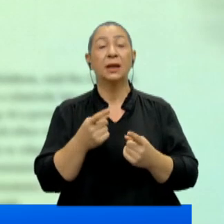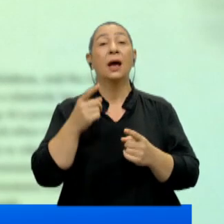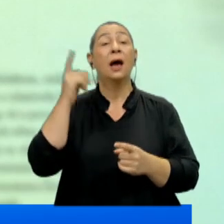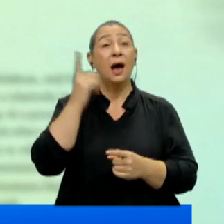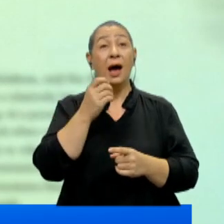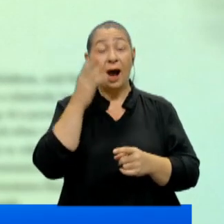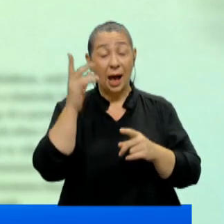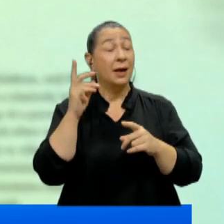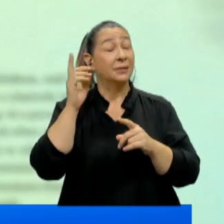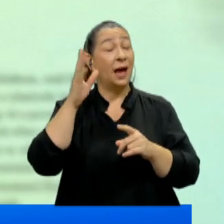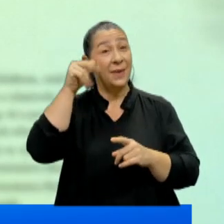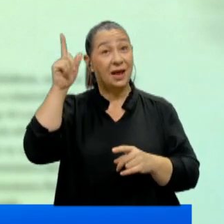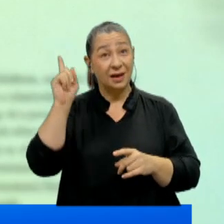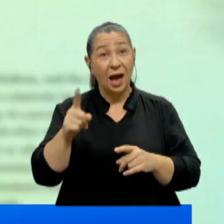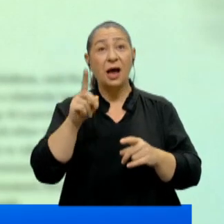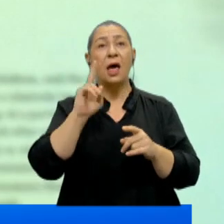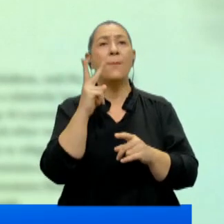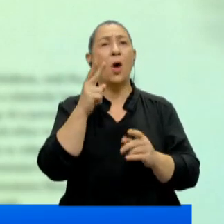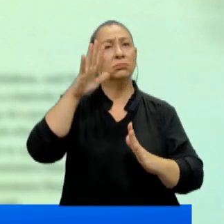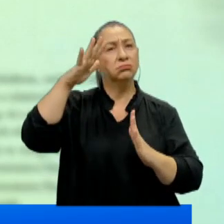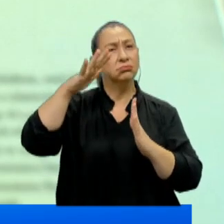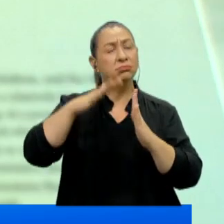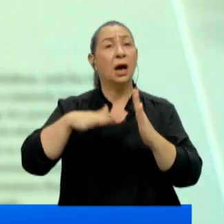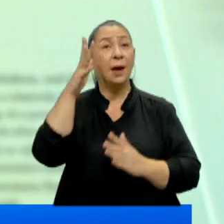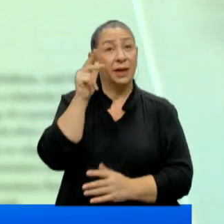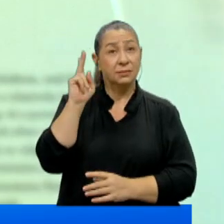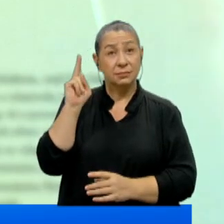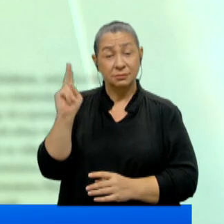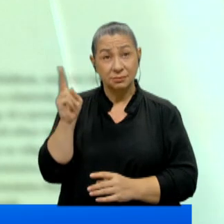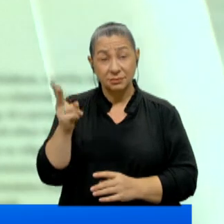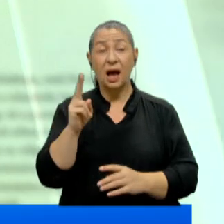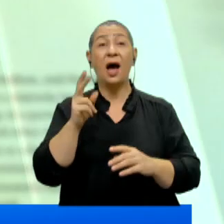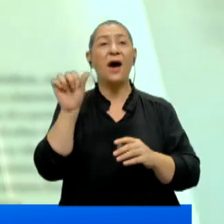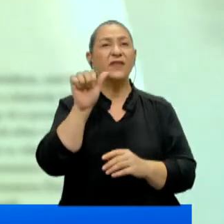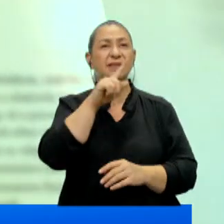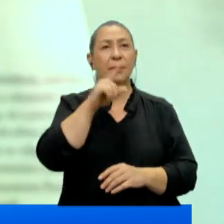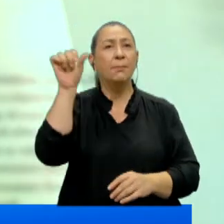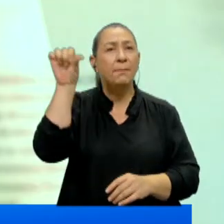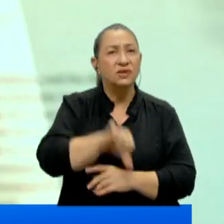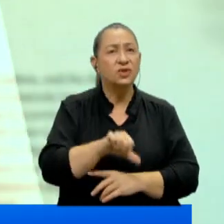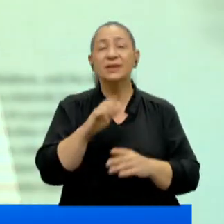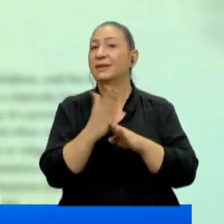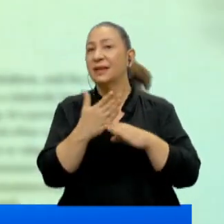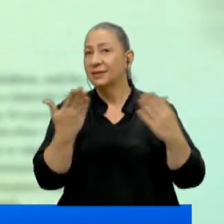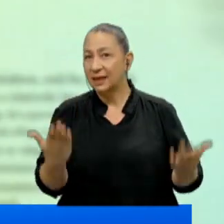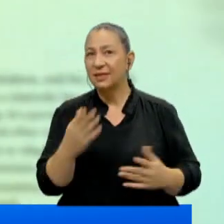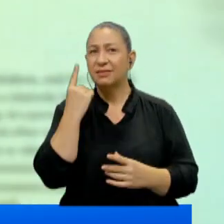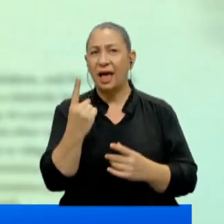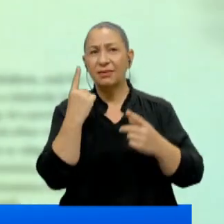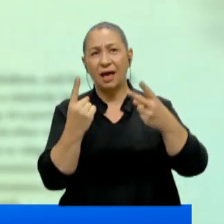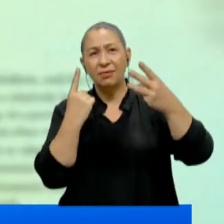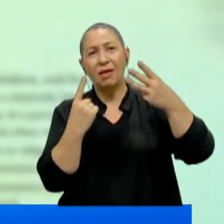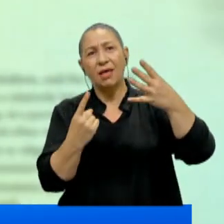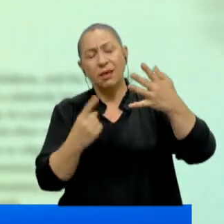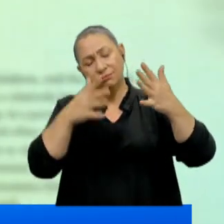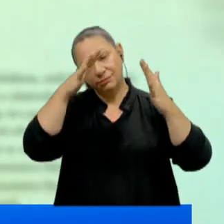Pentagon'un hazırladığı 140 sayfalık raporda Amerika Birleşik Devletleri'nin Afganistan'daki başarısızlığının nedenleri tek tek